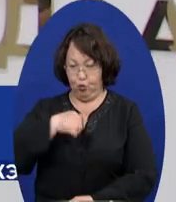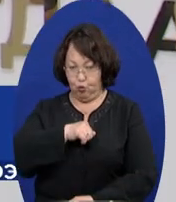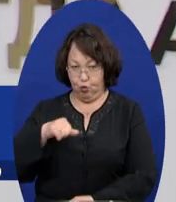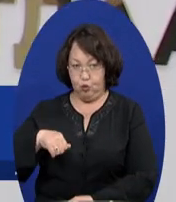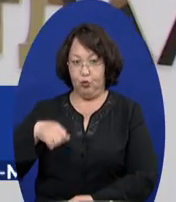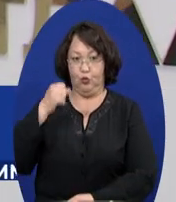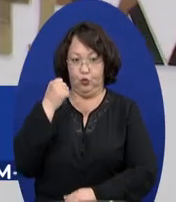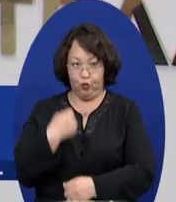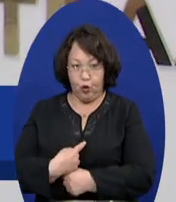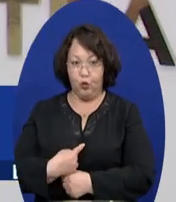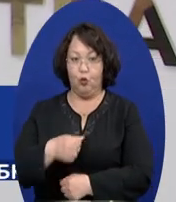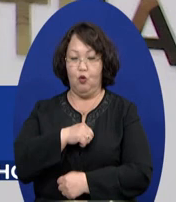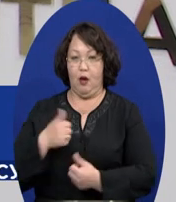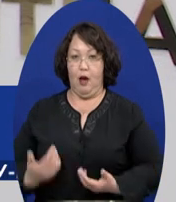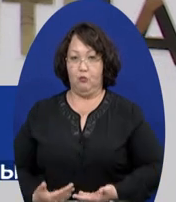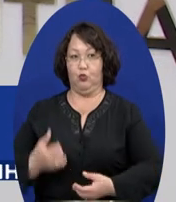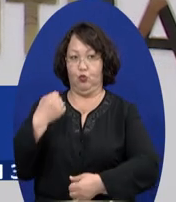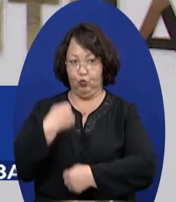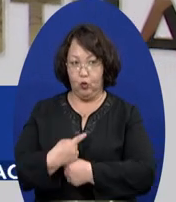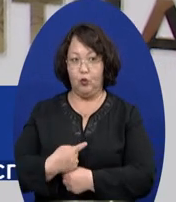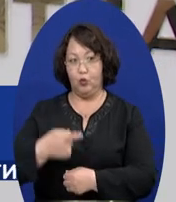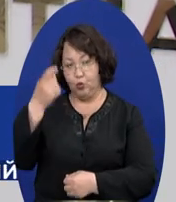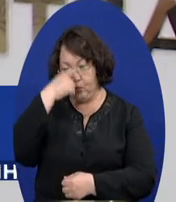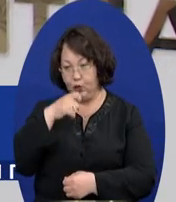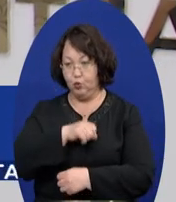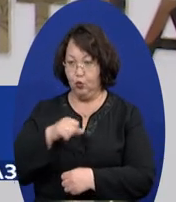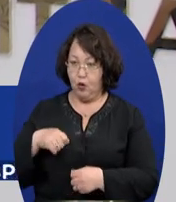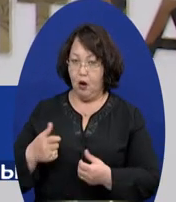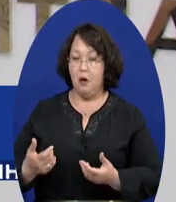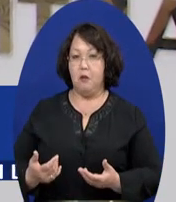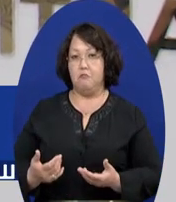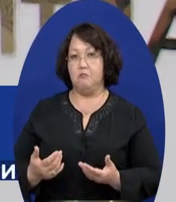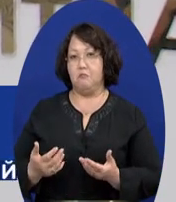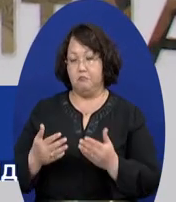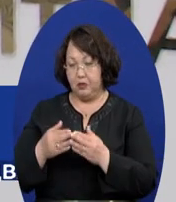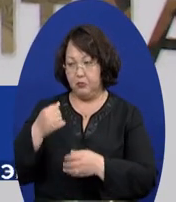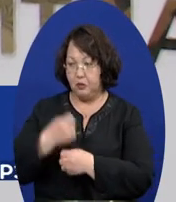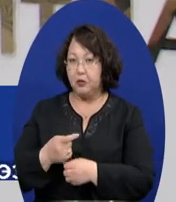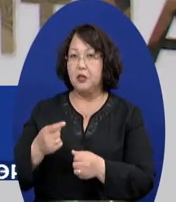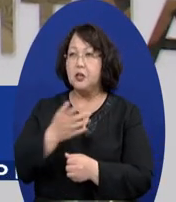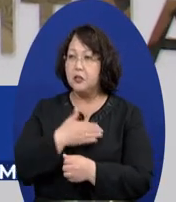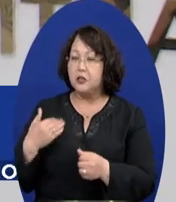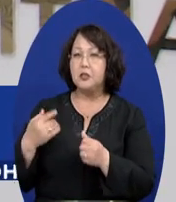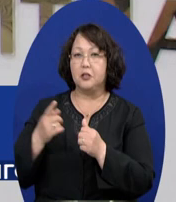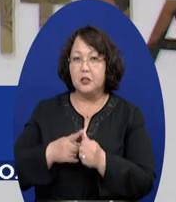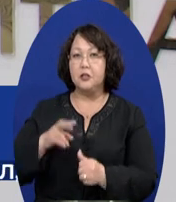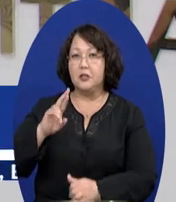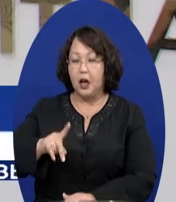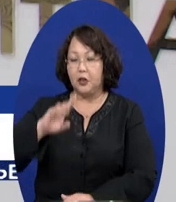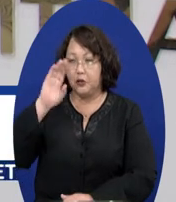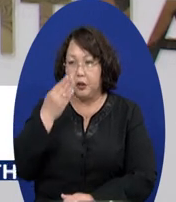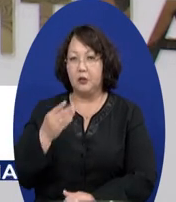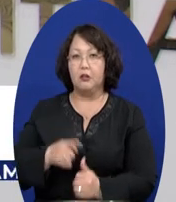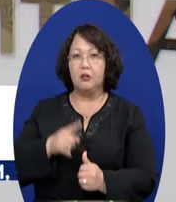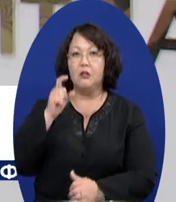худалдаалгаж байгаа. Нэгэнт л өөрөө амьдрах зорилгоор орон сууц түрээсэлж байгаа учраас тухайн орон сууцны яг эзэмшигч нь хин бэ гэдгийг хамгийн амар,